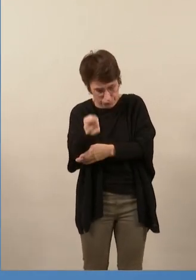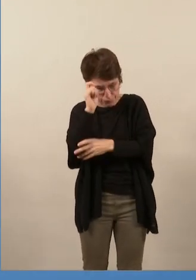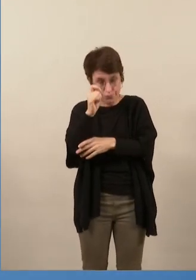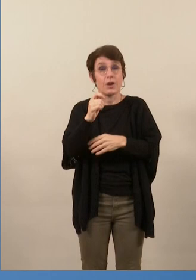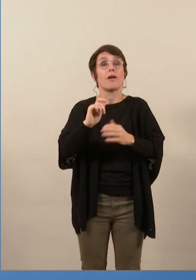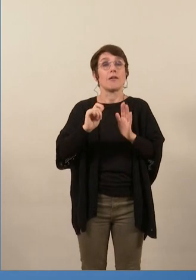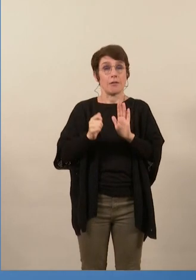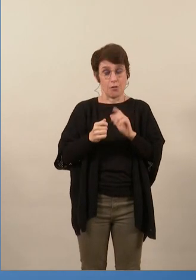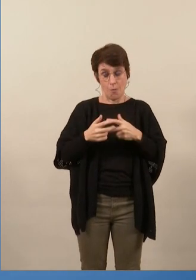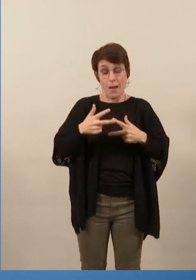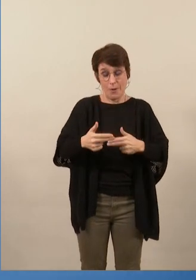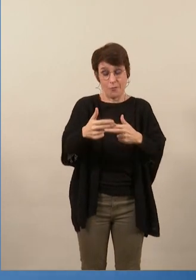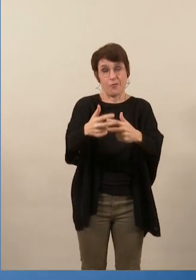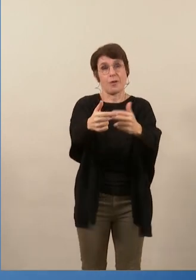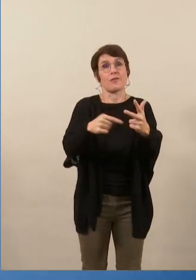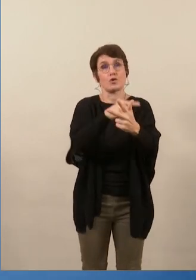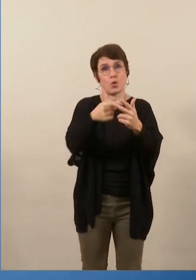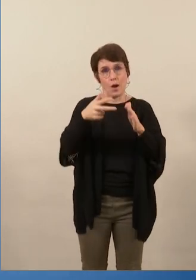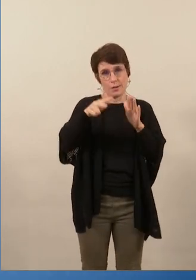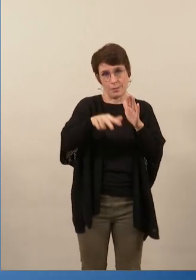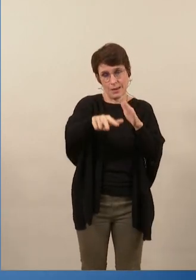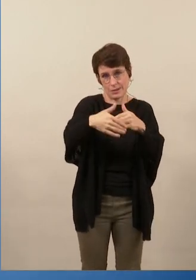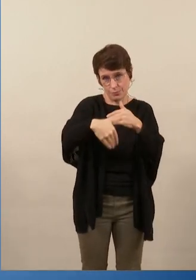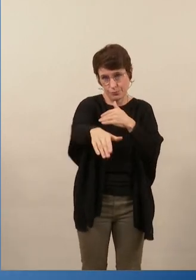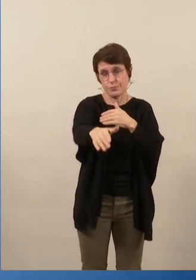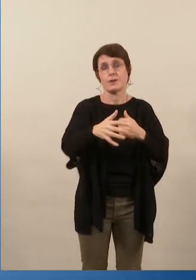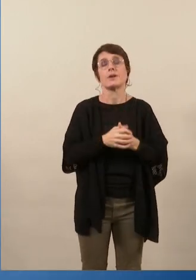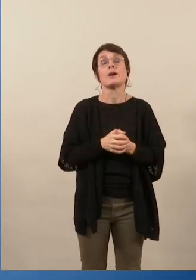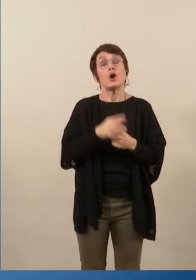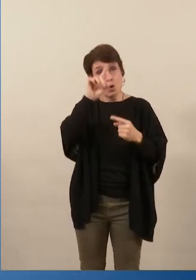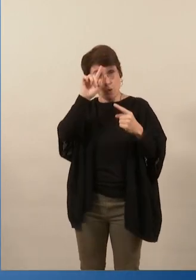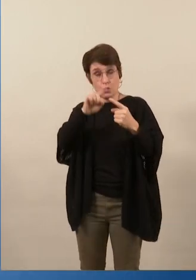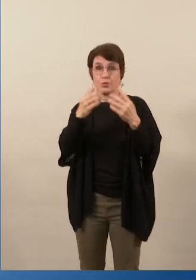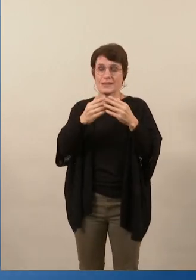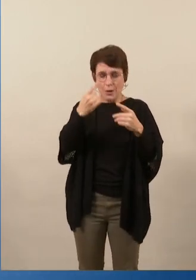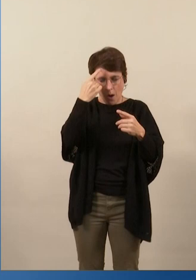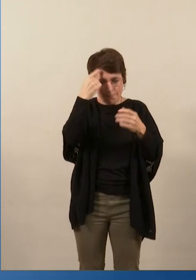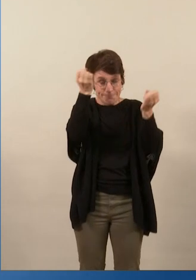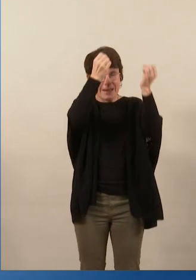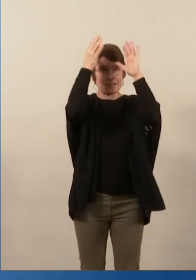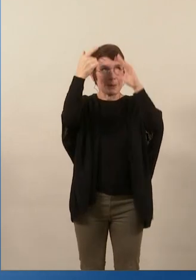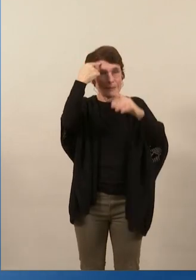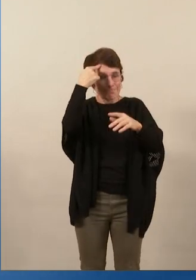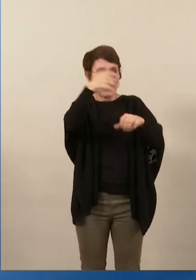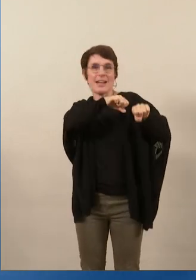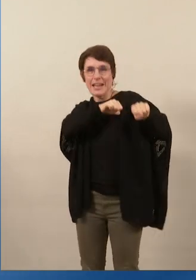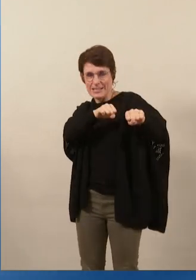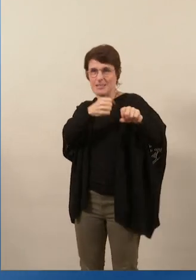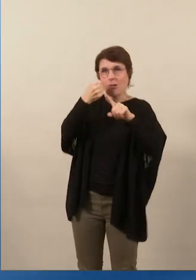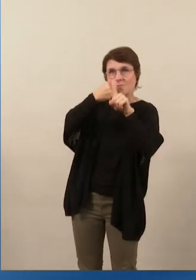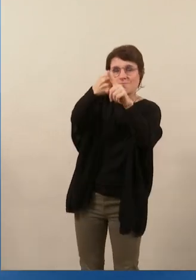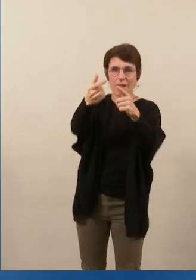saisons et dont l'objectif est de transmettre cet esprit de résistance cet esprit de libération cet